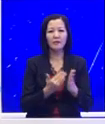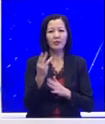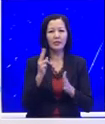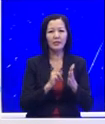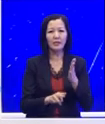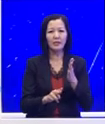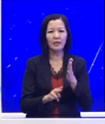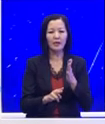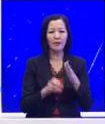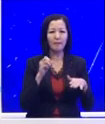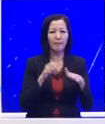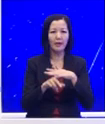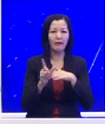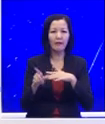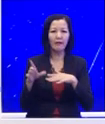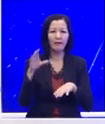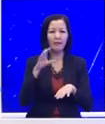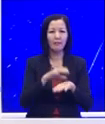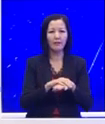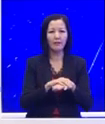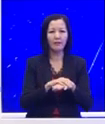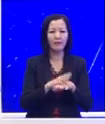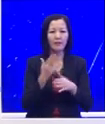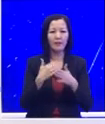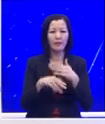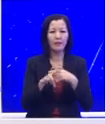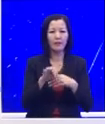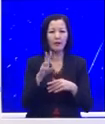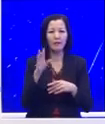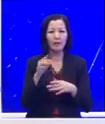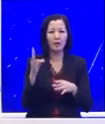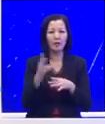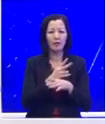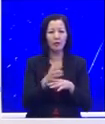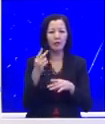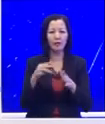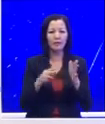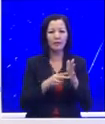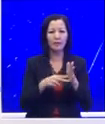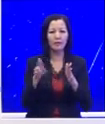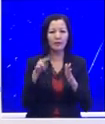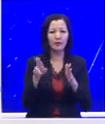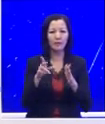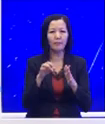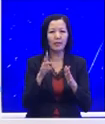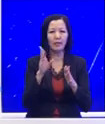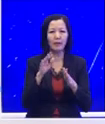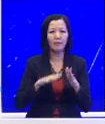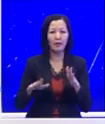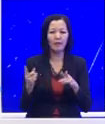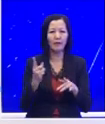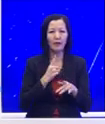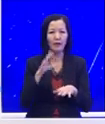Свыше 70 нелегальных мигрантов задержаны при попытке пересечь Ла-Манш. В ночь на 27 декабря британская береговая